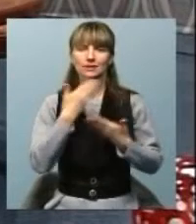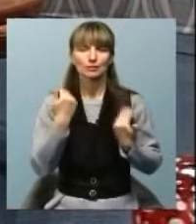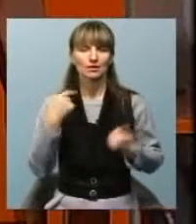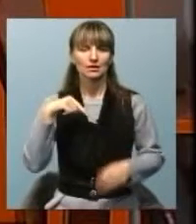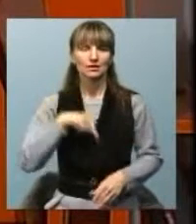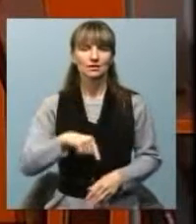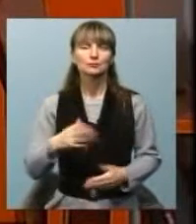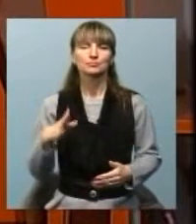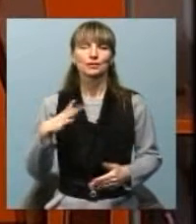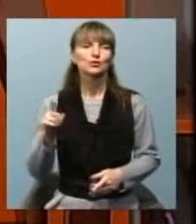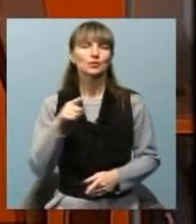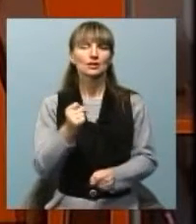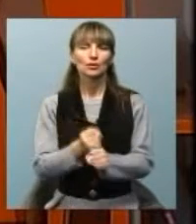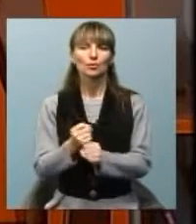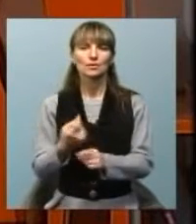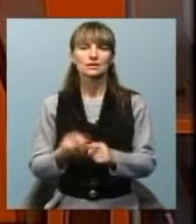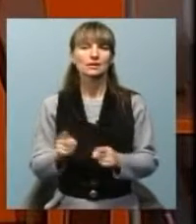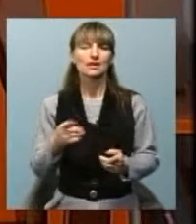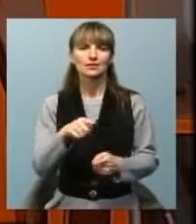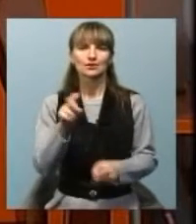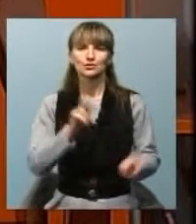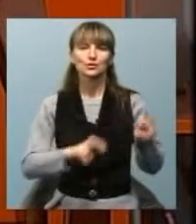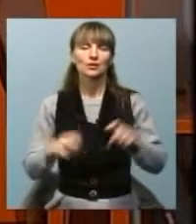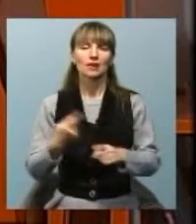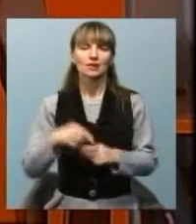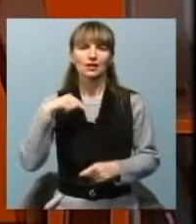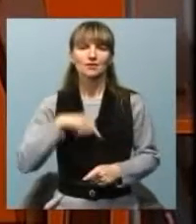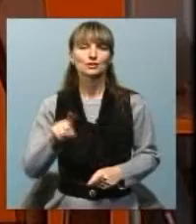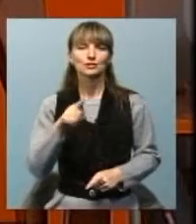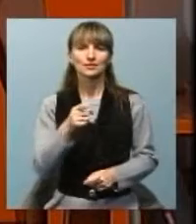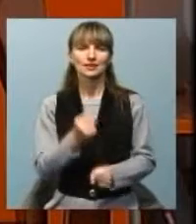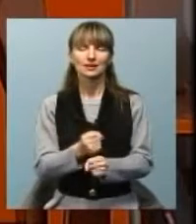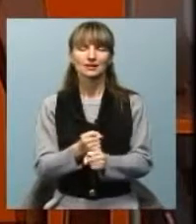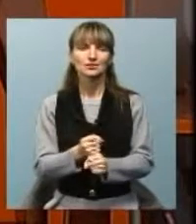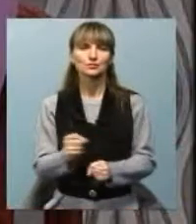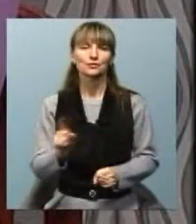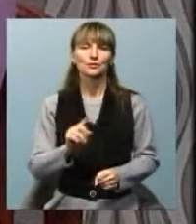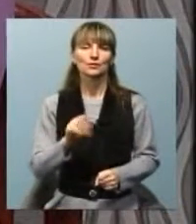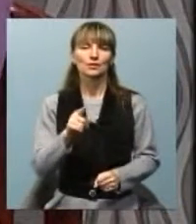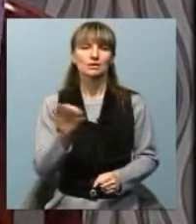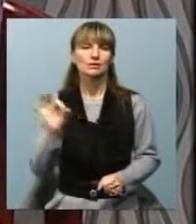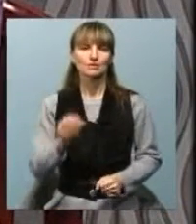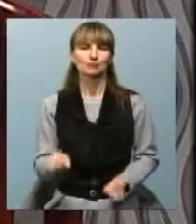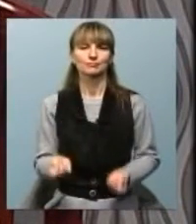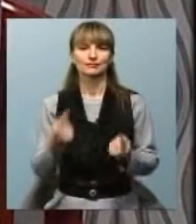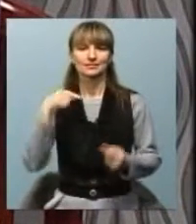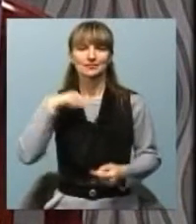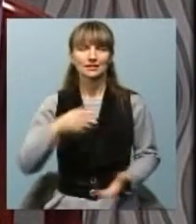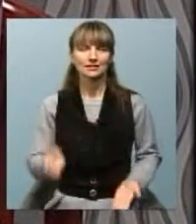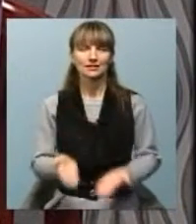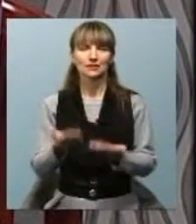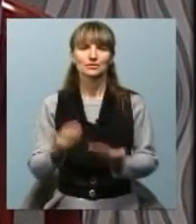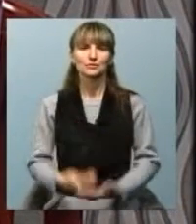тому? Да. Що ти робиш з цим? Як ти його шукаєш, цей настрій? Що ти витіваєш такого, щоб в тебе одразу з'явився настрій? Не